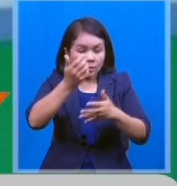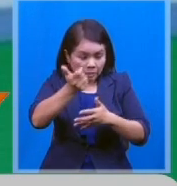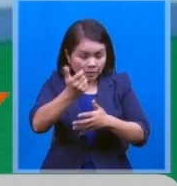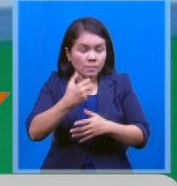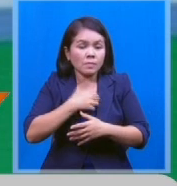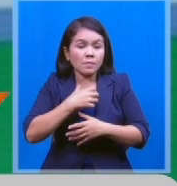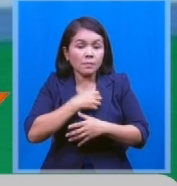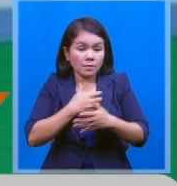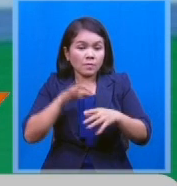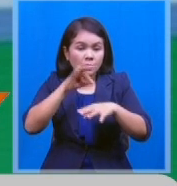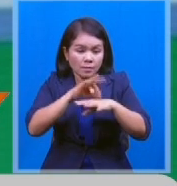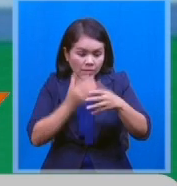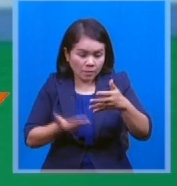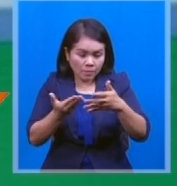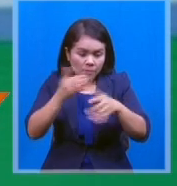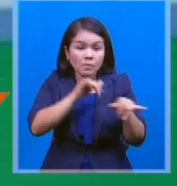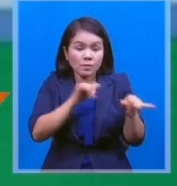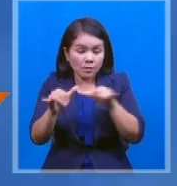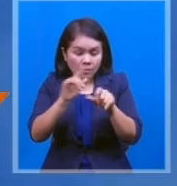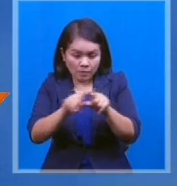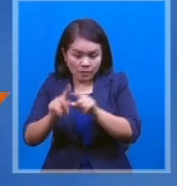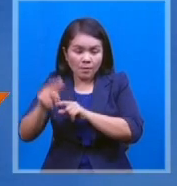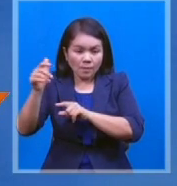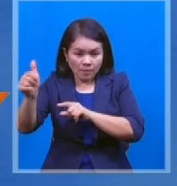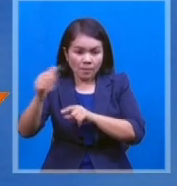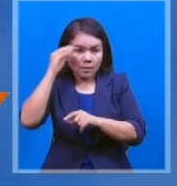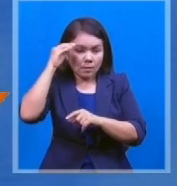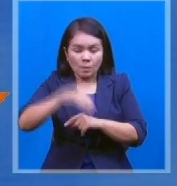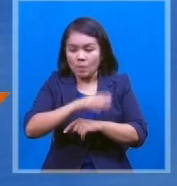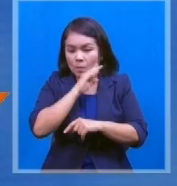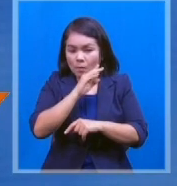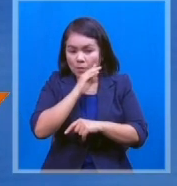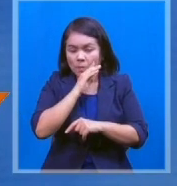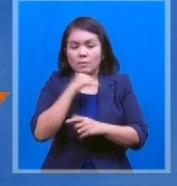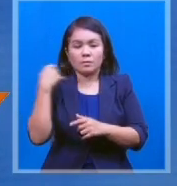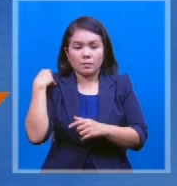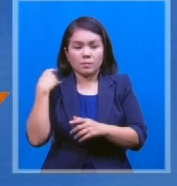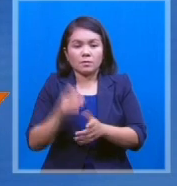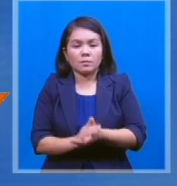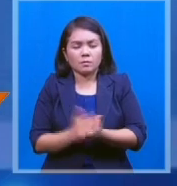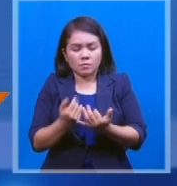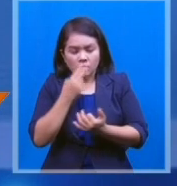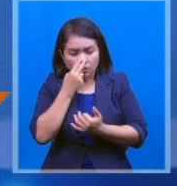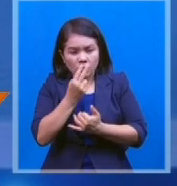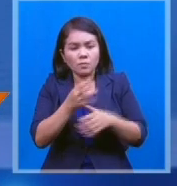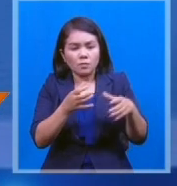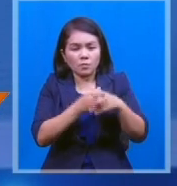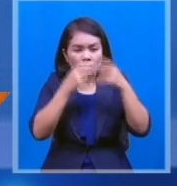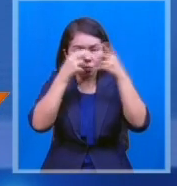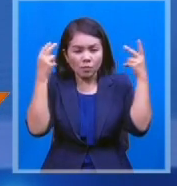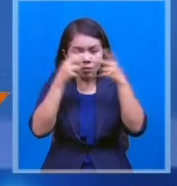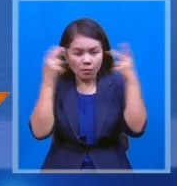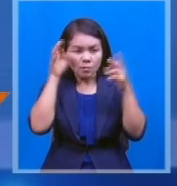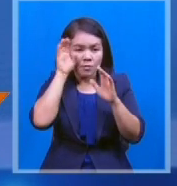รได้ในการแต่งตั้งโยกย้ายข้าราชการตำรวจประจำปี2561พลตำรวจโทสุทินก็เปิดเผยว่ากลุ่มมิจฉาชีพเนี่ยใช้แอปพลิเค